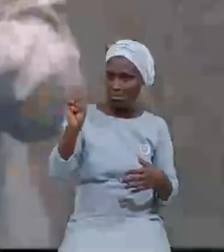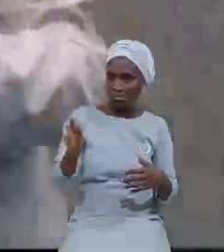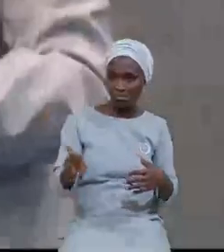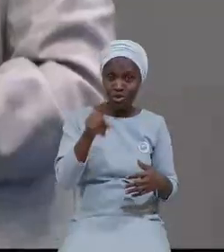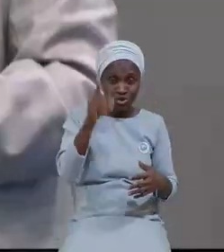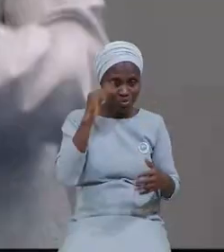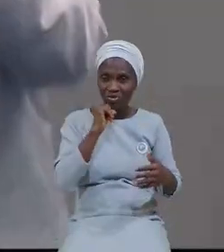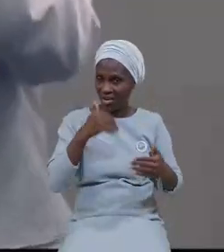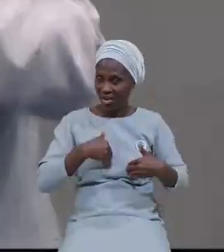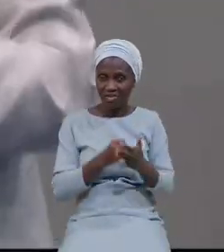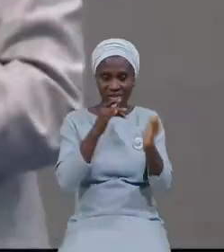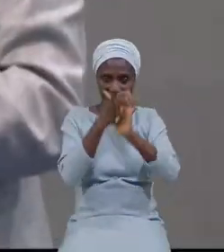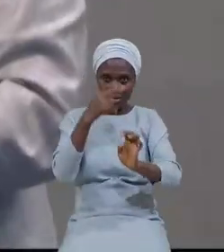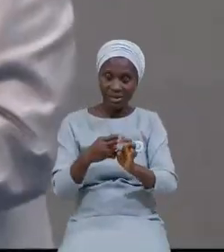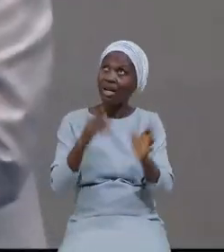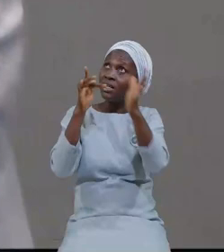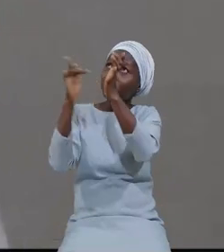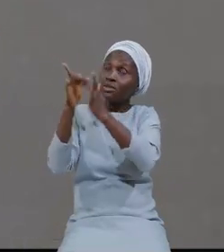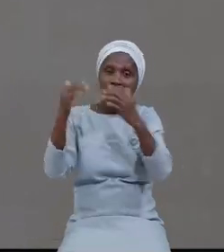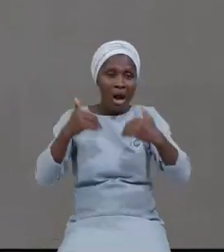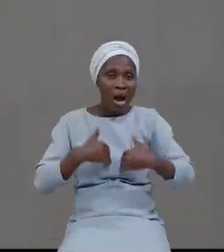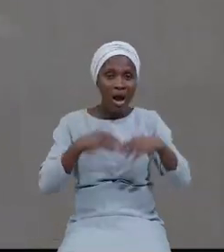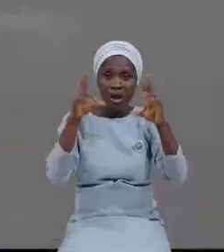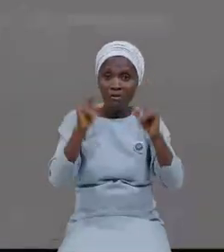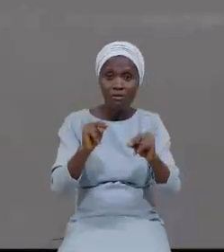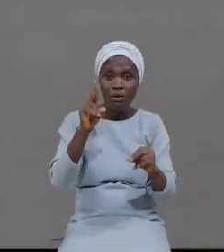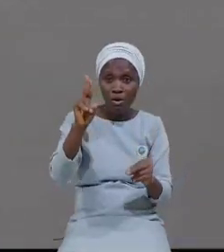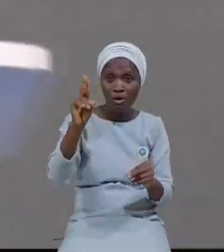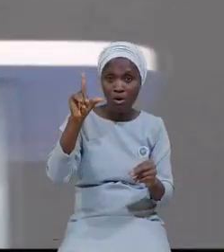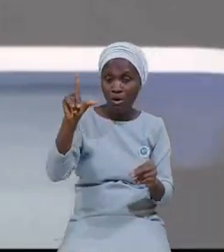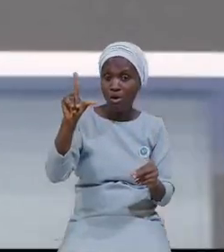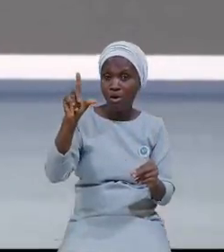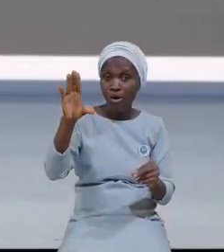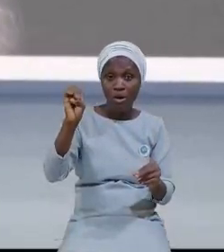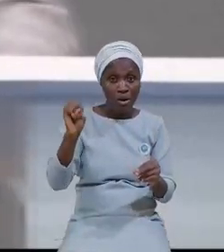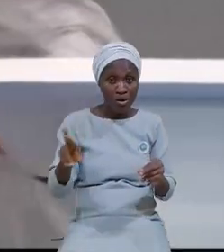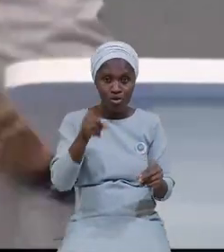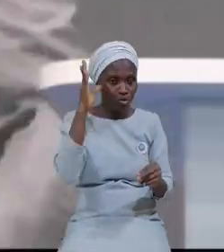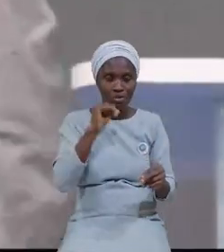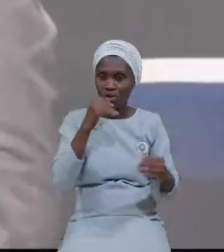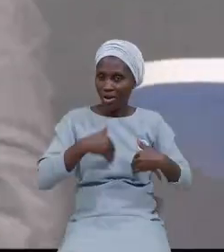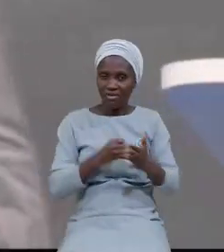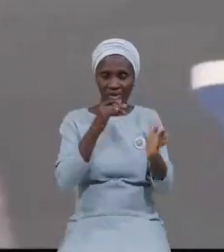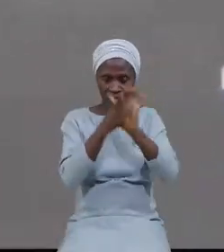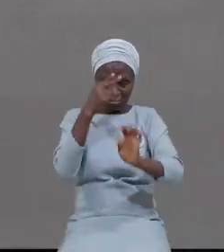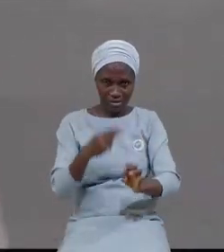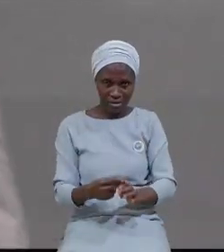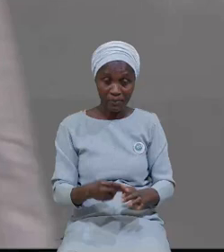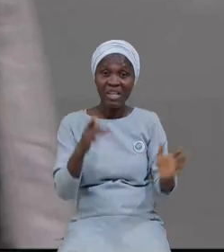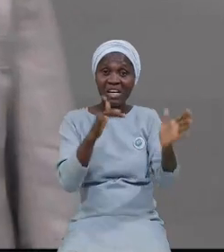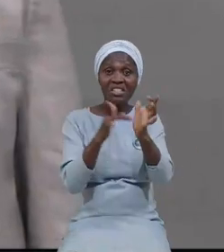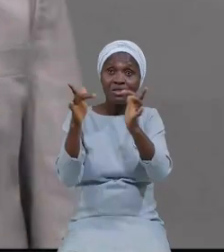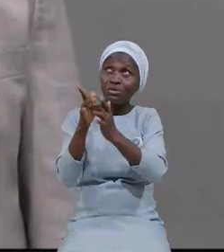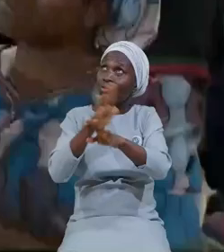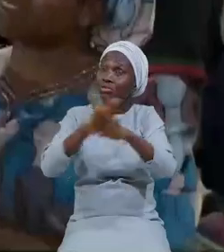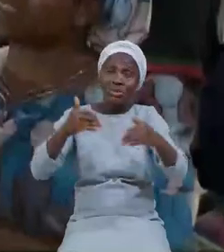cancer il n'avait pas d'ulcer tu n'auras plus d'ulcer il n'avait pas de problème de cerveau